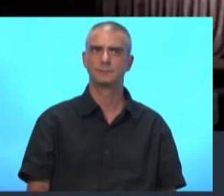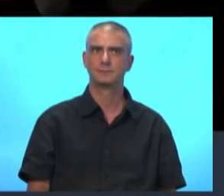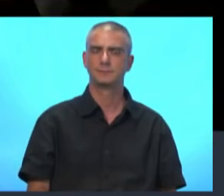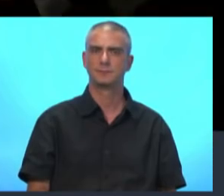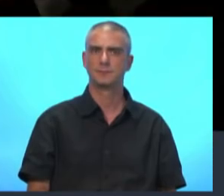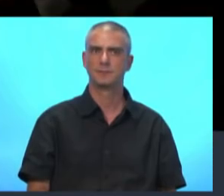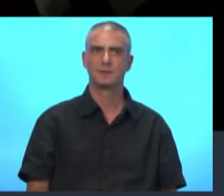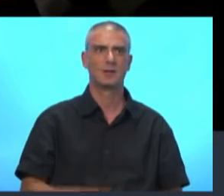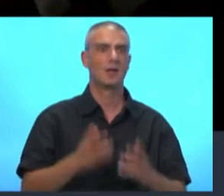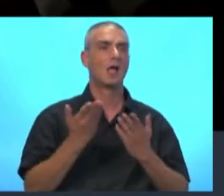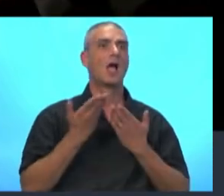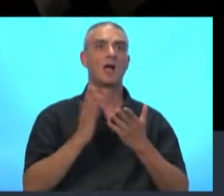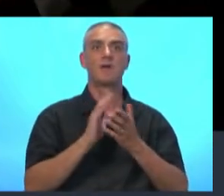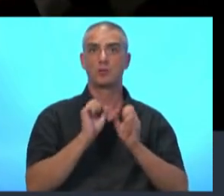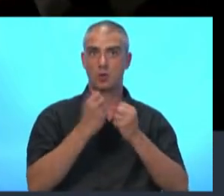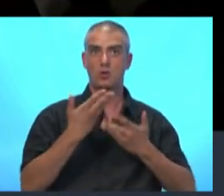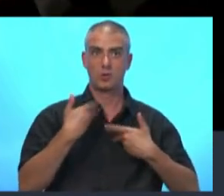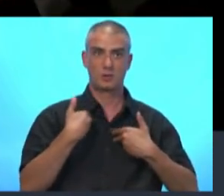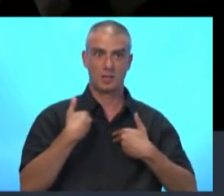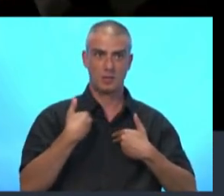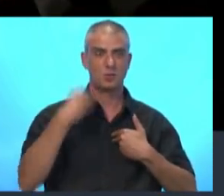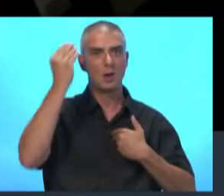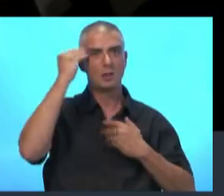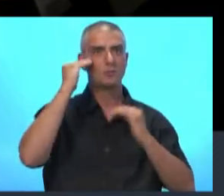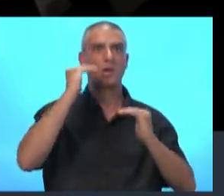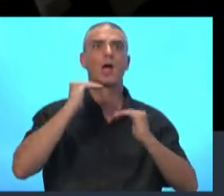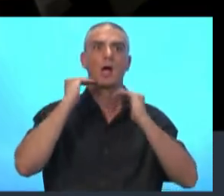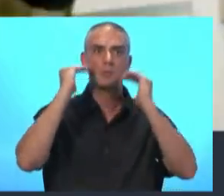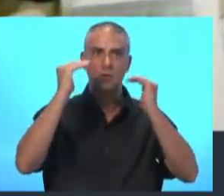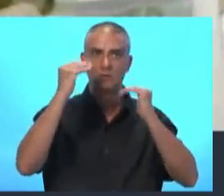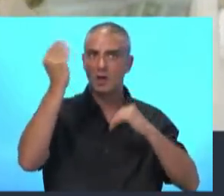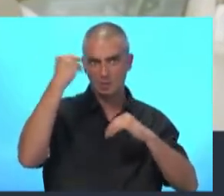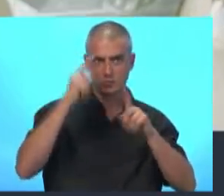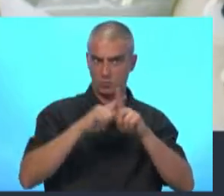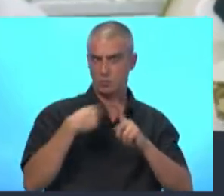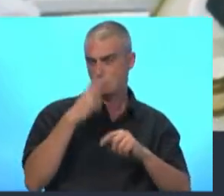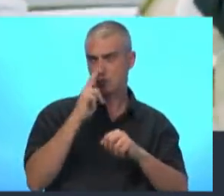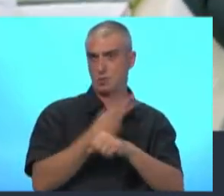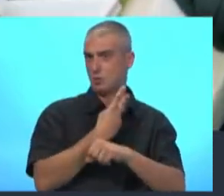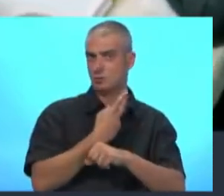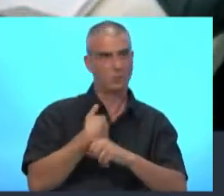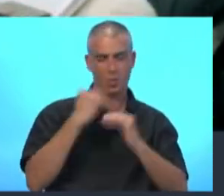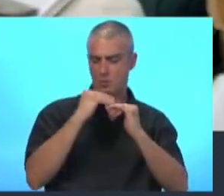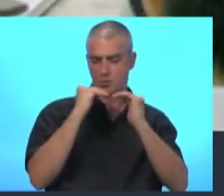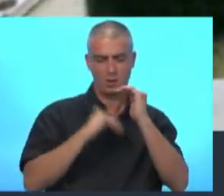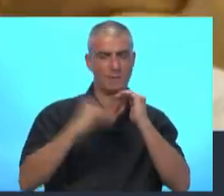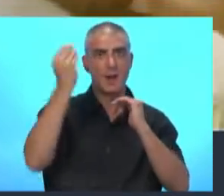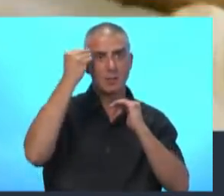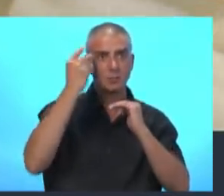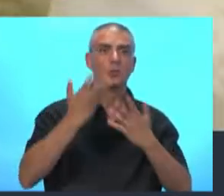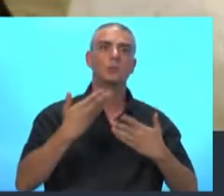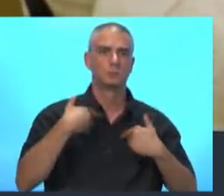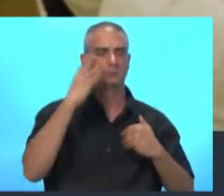ערבה תורה בעת מספקים לנו מסגרת של לימוד ברמה גבוהה, לימוד כמו שהיינו רגילים, אנחנו לא יורדים ברמה שלנו, זה מספק